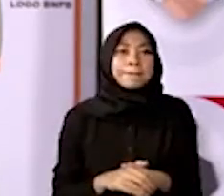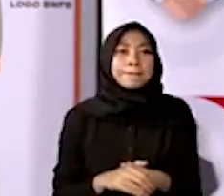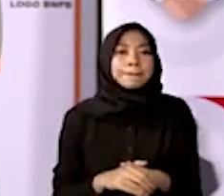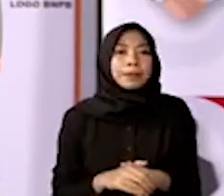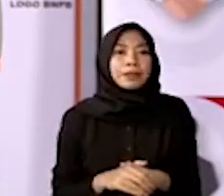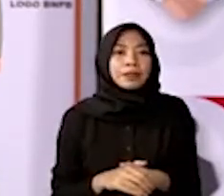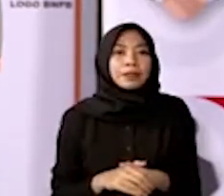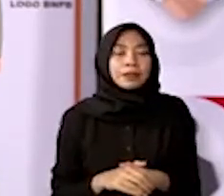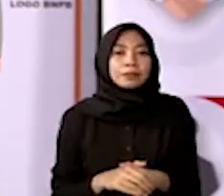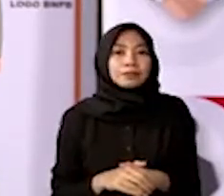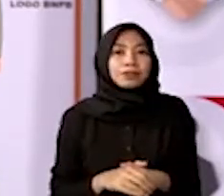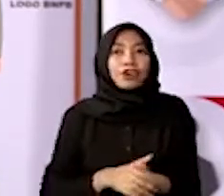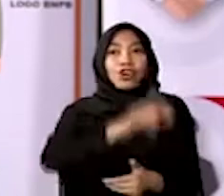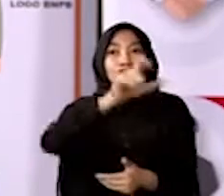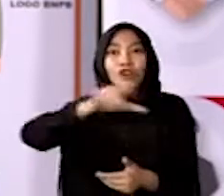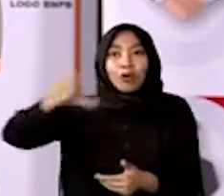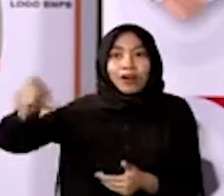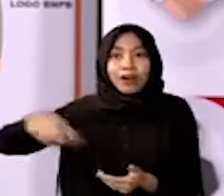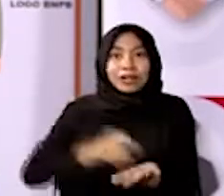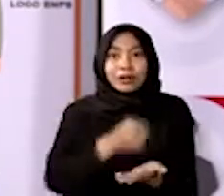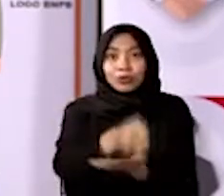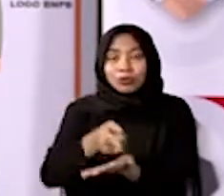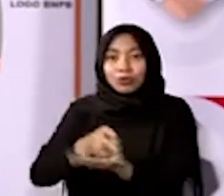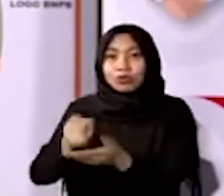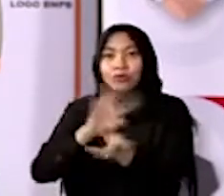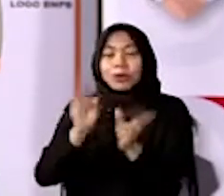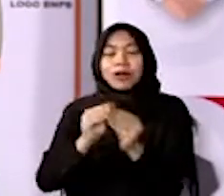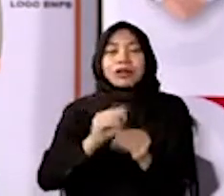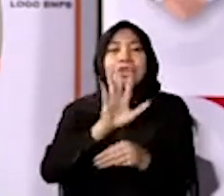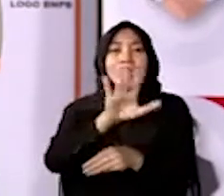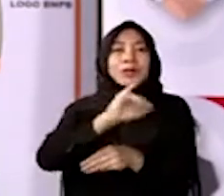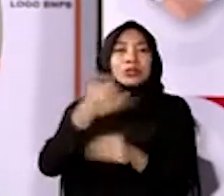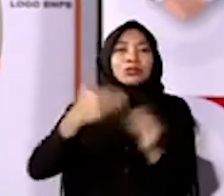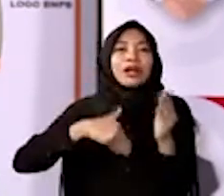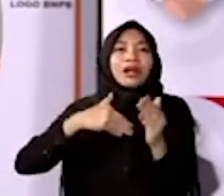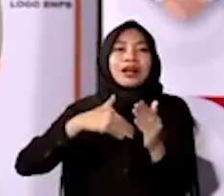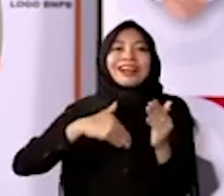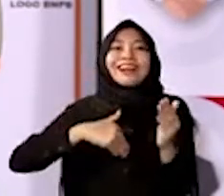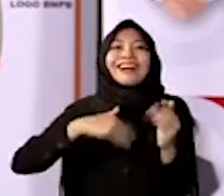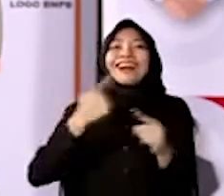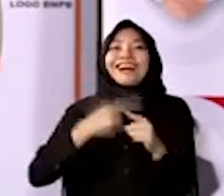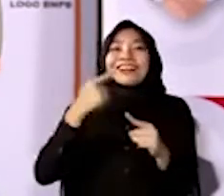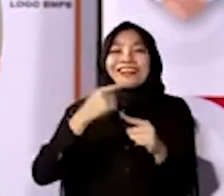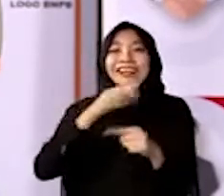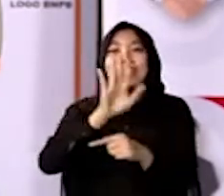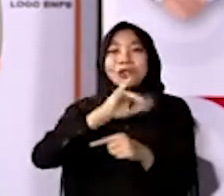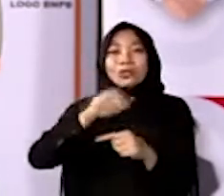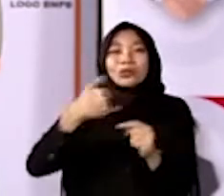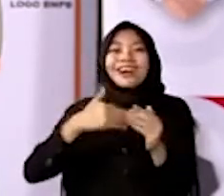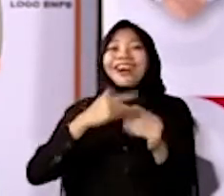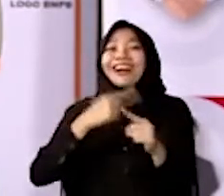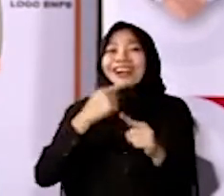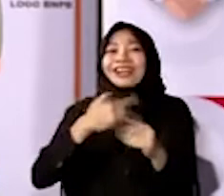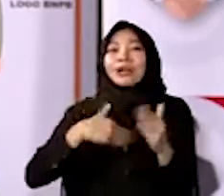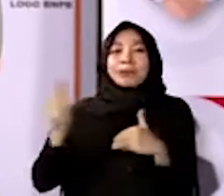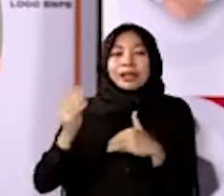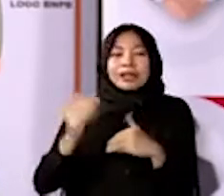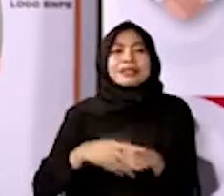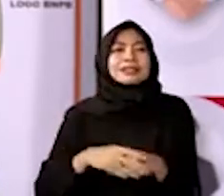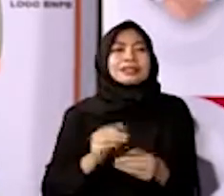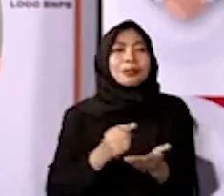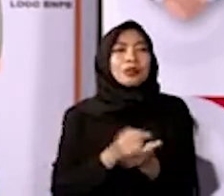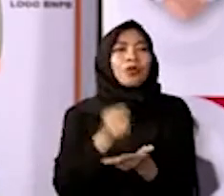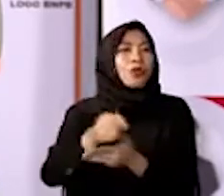sebanyak 5.745 1 713 kali penindakan ini kita lakukan dengan macam-macam